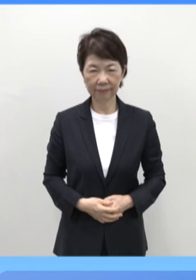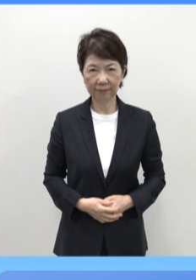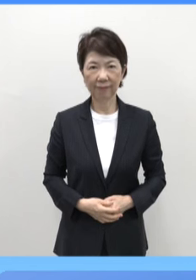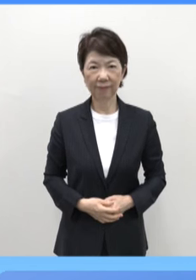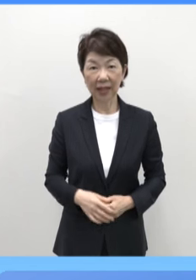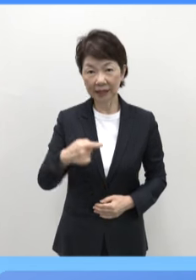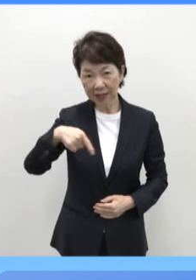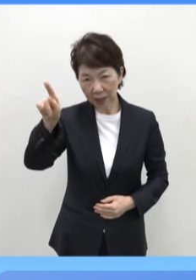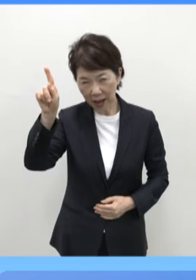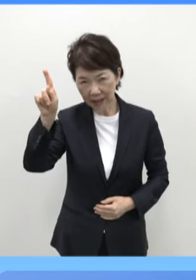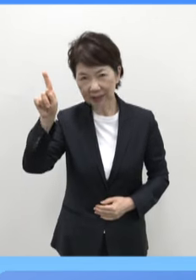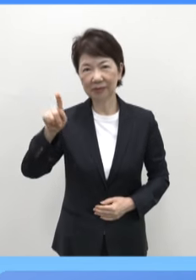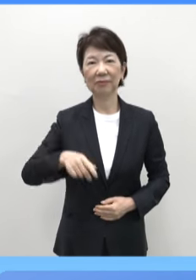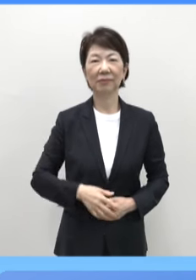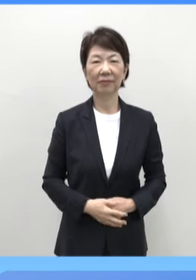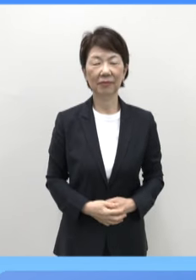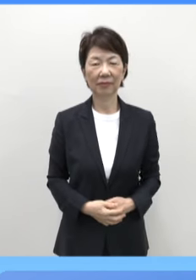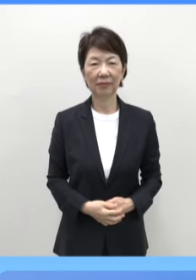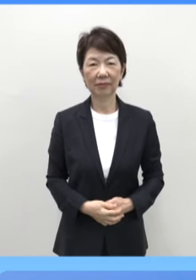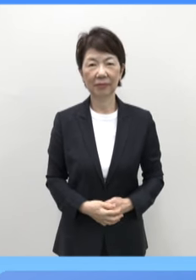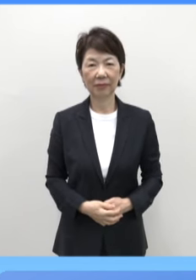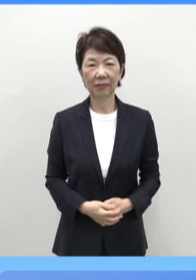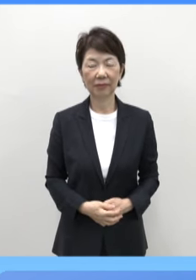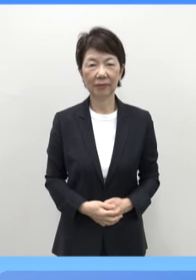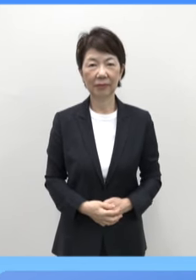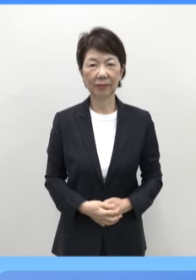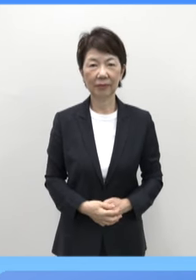それでは行ってきます。